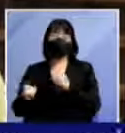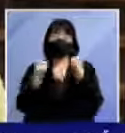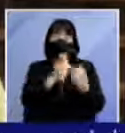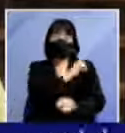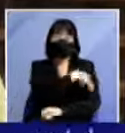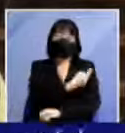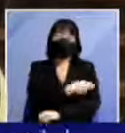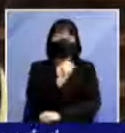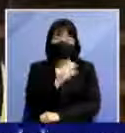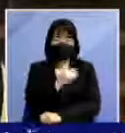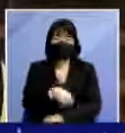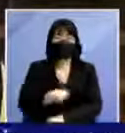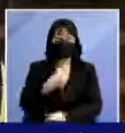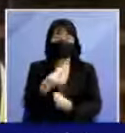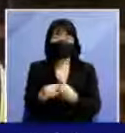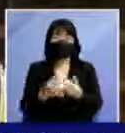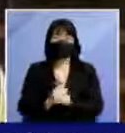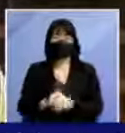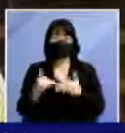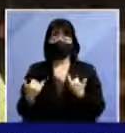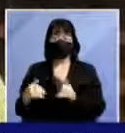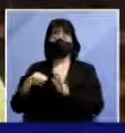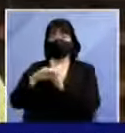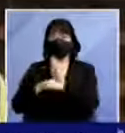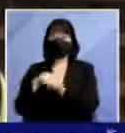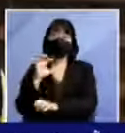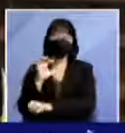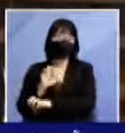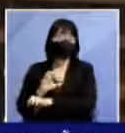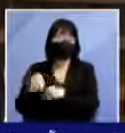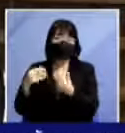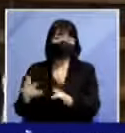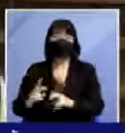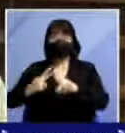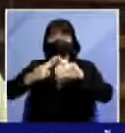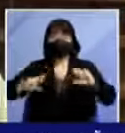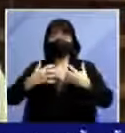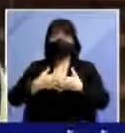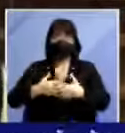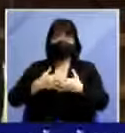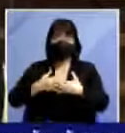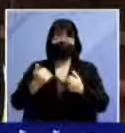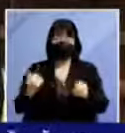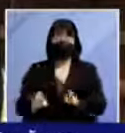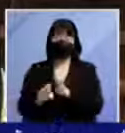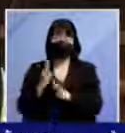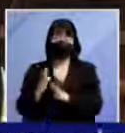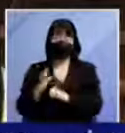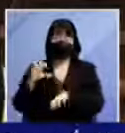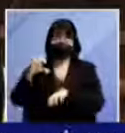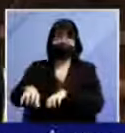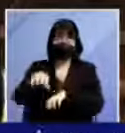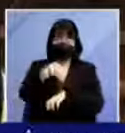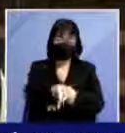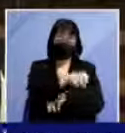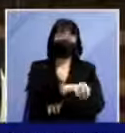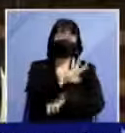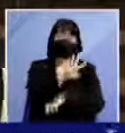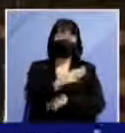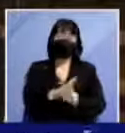ทีซึ่งผลจากมาตรการเวลานี้นะครับโรงงานแห่งนี้เนี่ยเริ่มมีการเปิดพื้นที่4โซนนะครับให้ทำงานได้เป็น